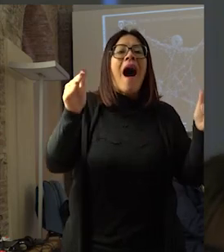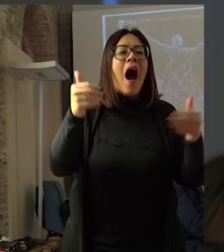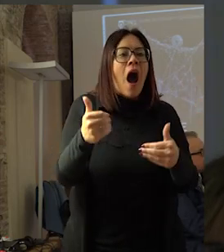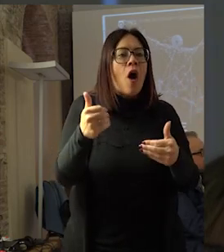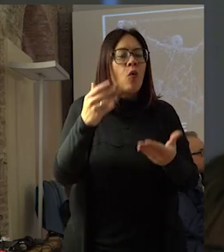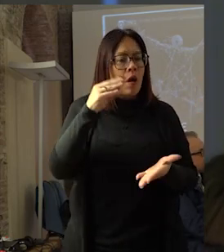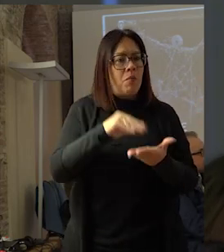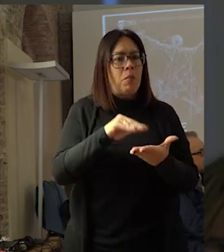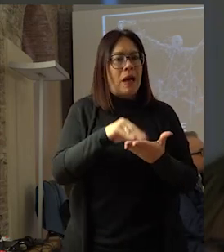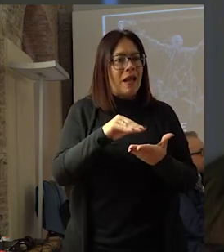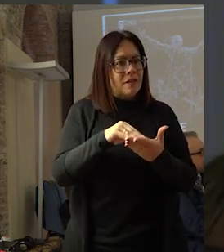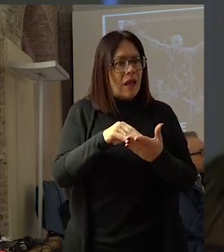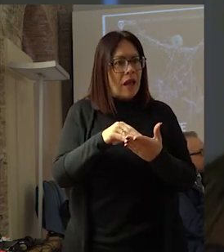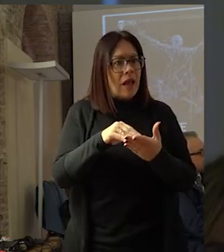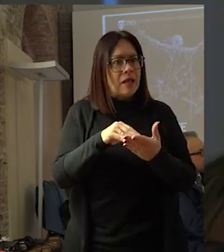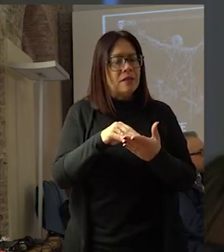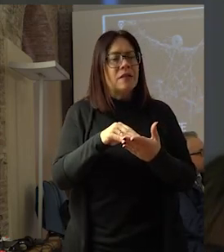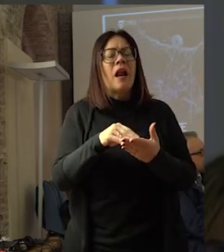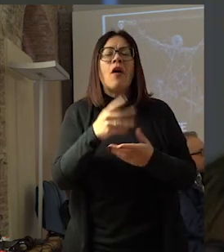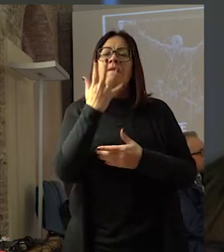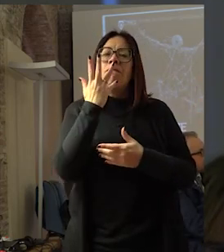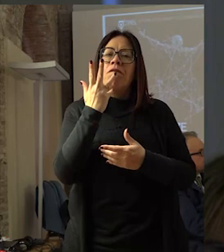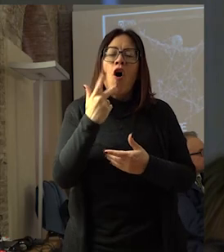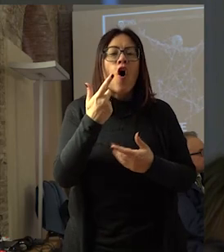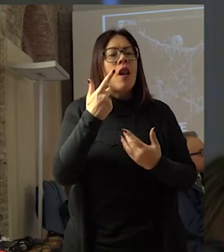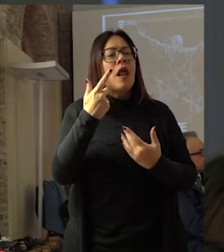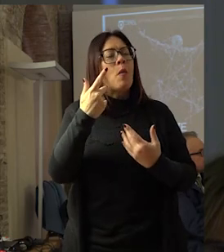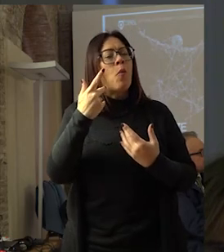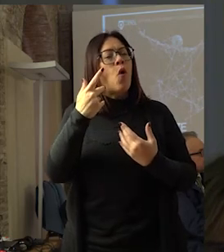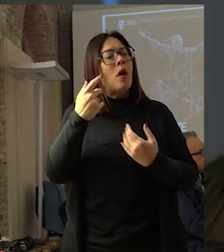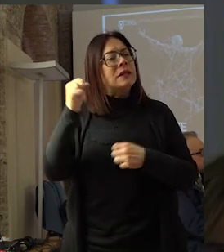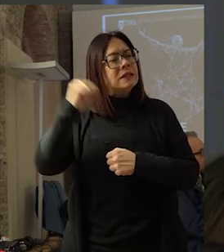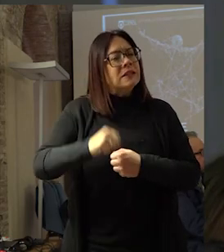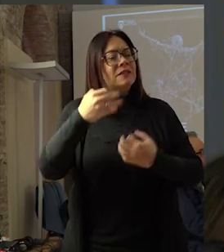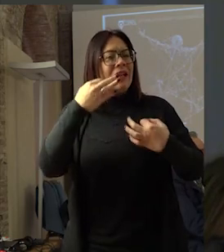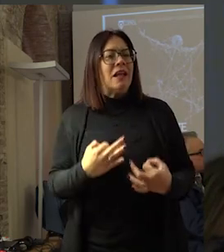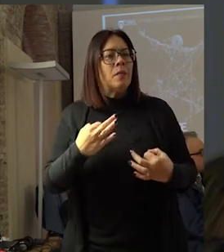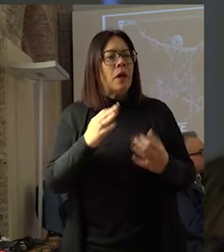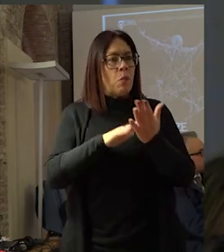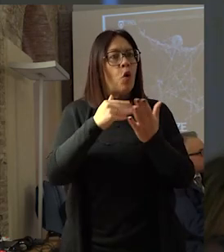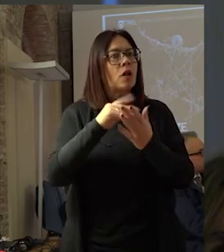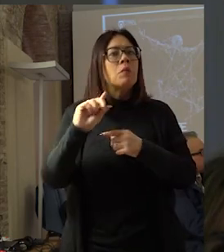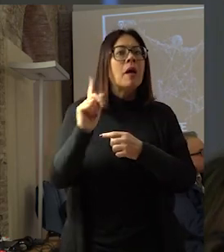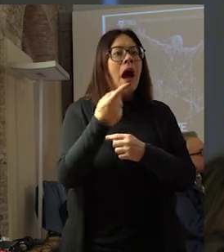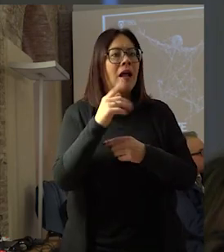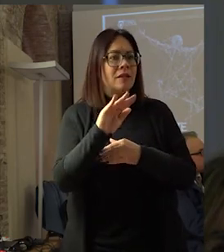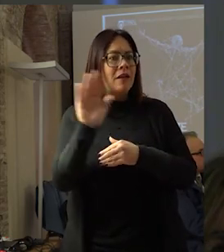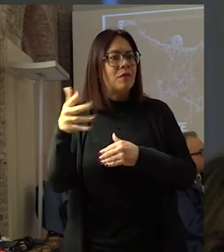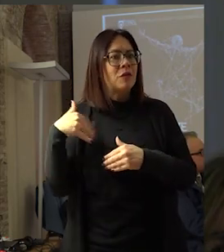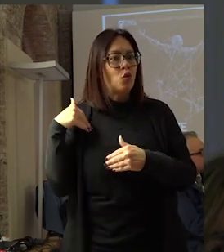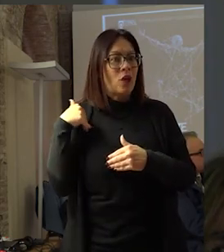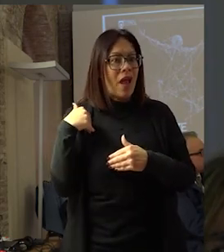loro presenza, la loro determinazione, perché veramente, a parte le capacità artistiche, espressive,